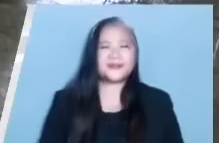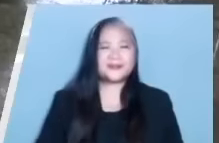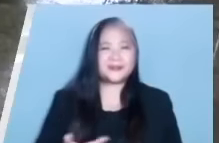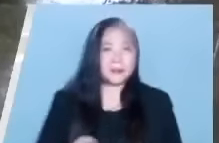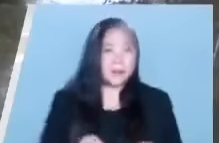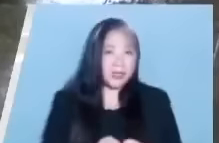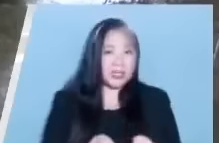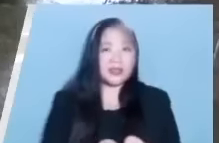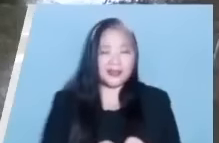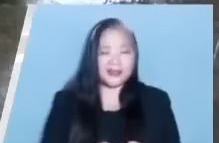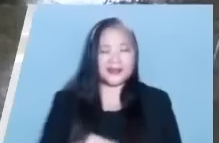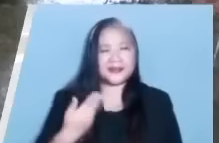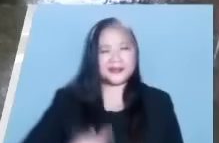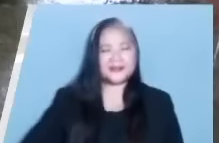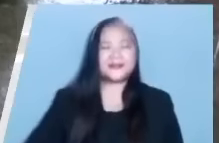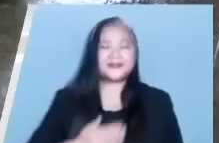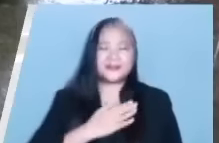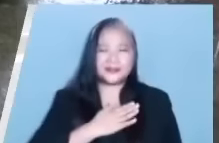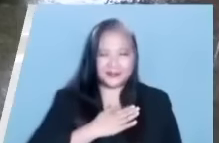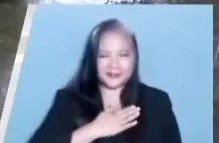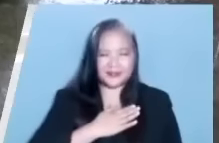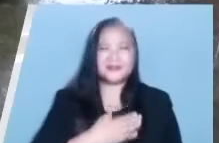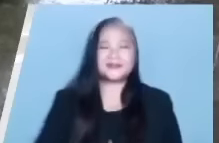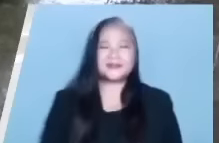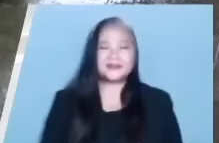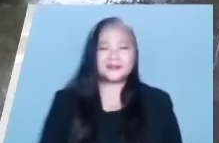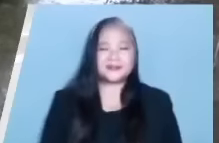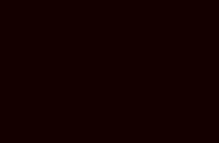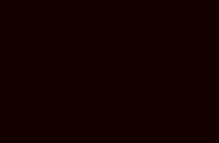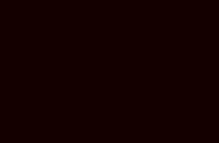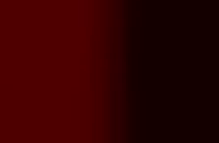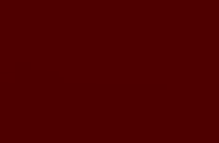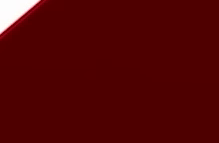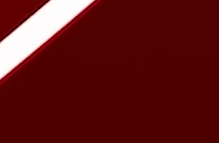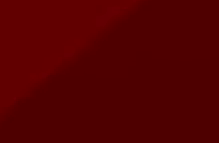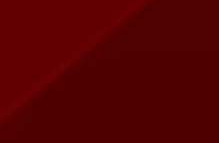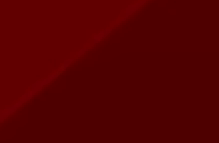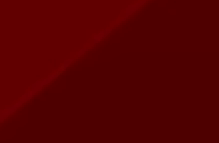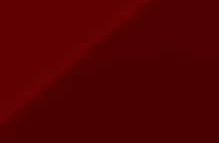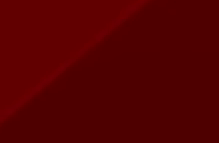EJ Gomez para sa GMA Integrated News.